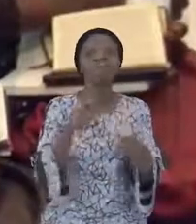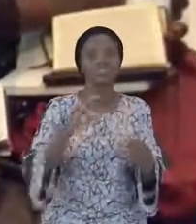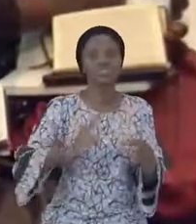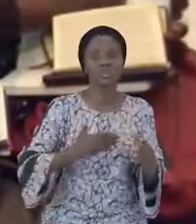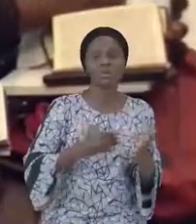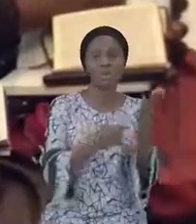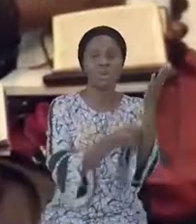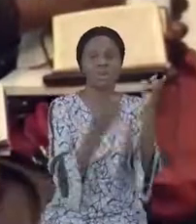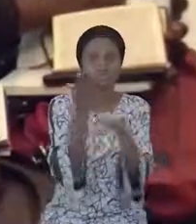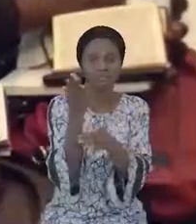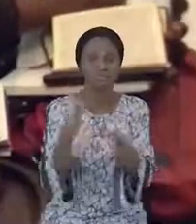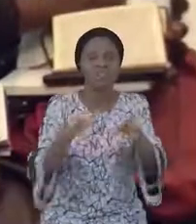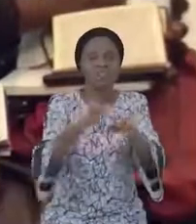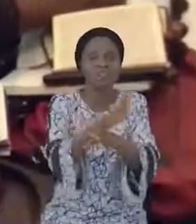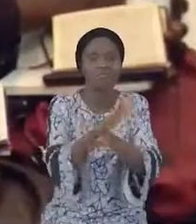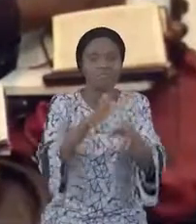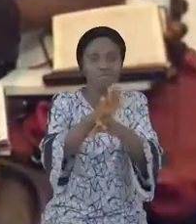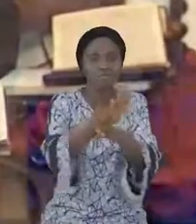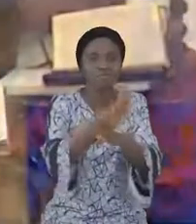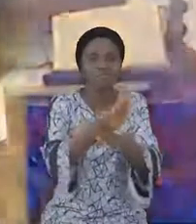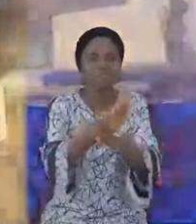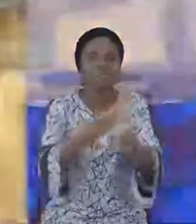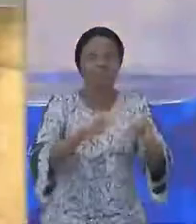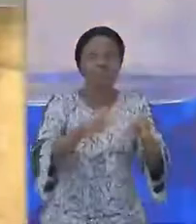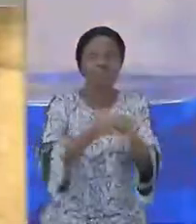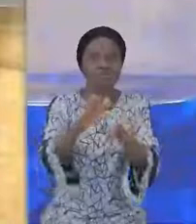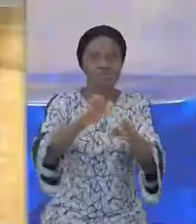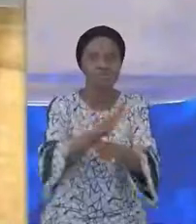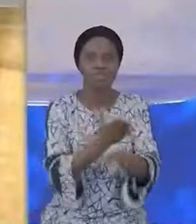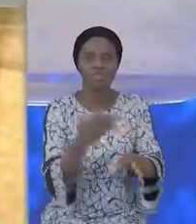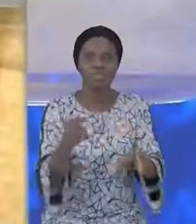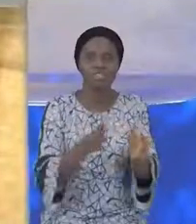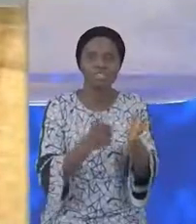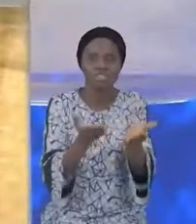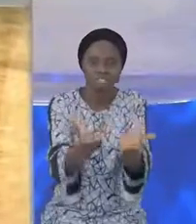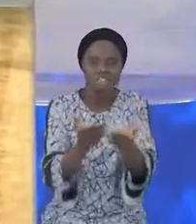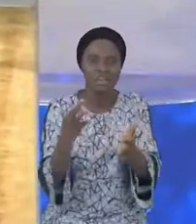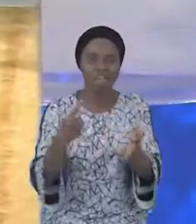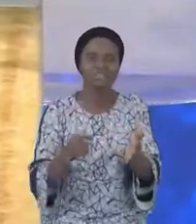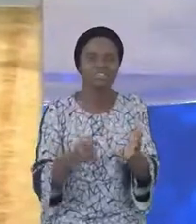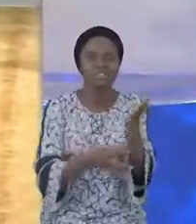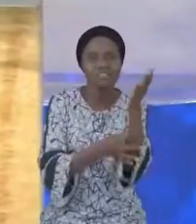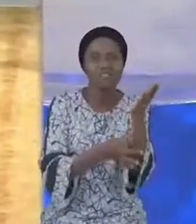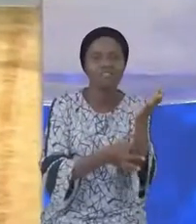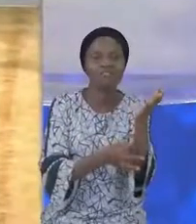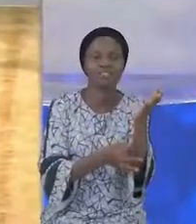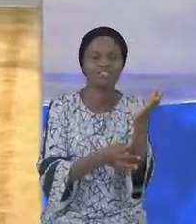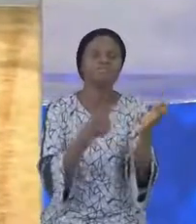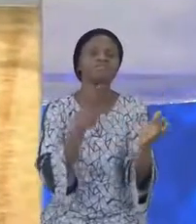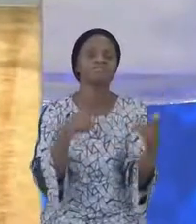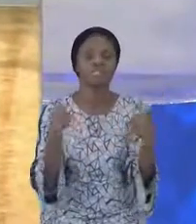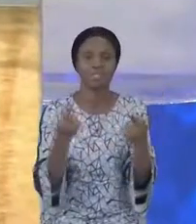chair, accomplissant les volontés de la chair et de nos pensées. Et nous